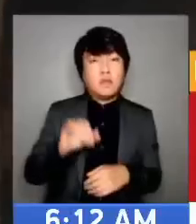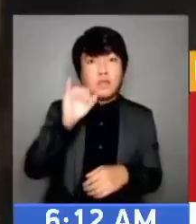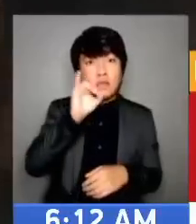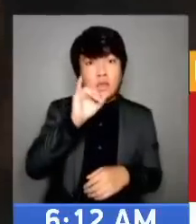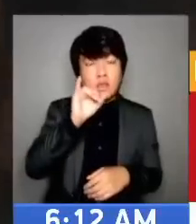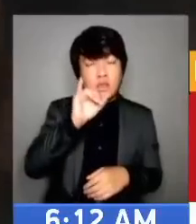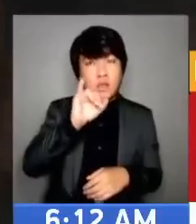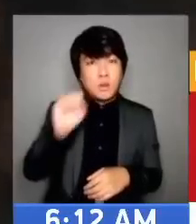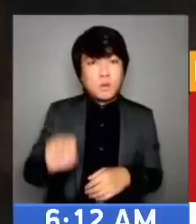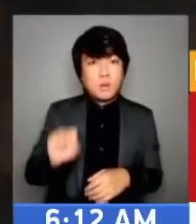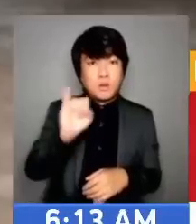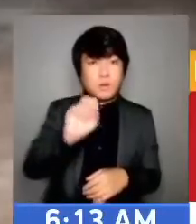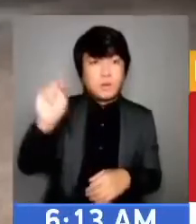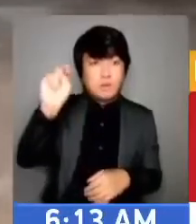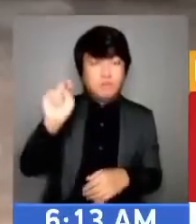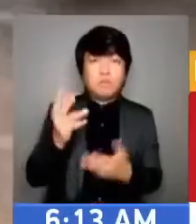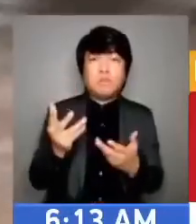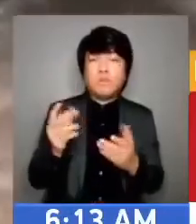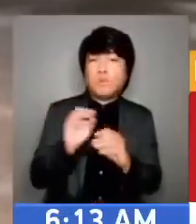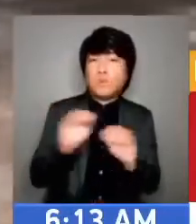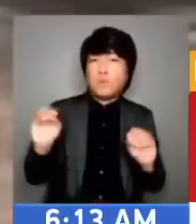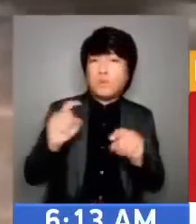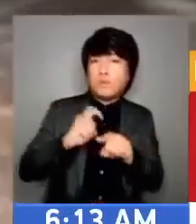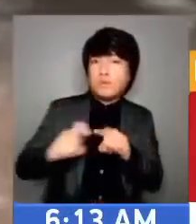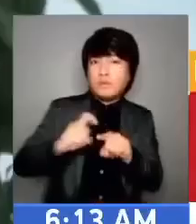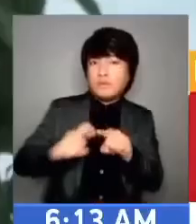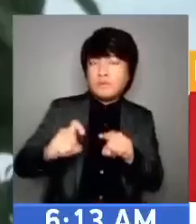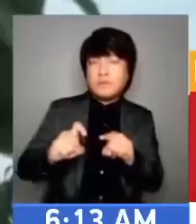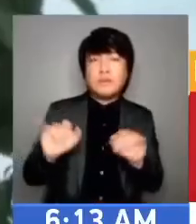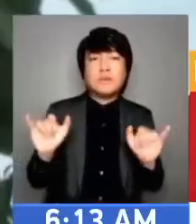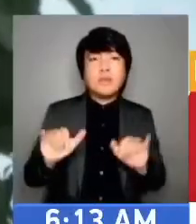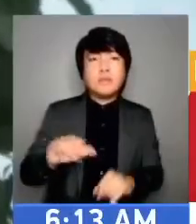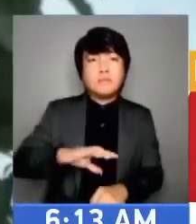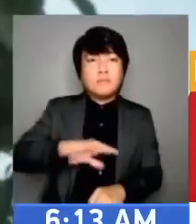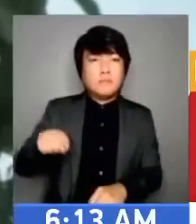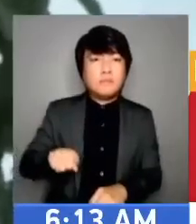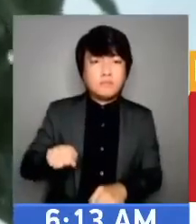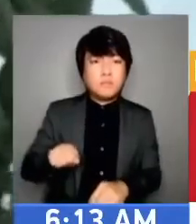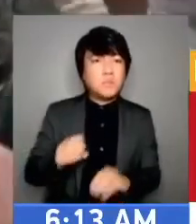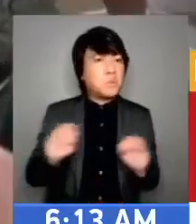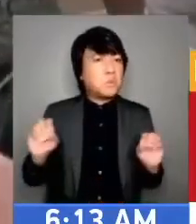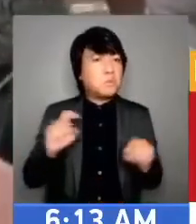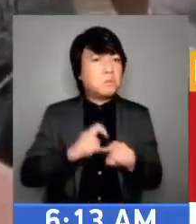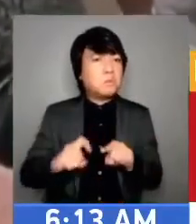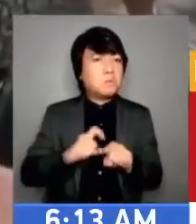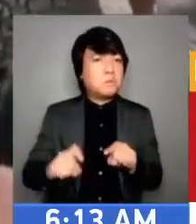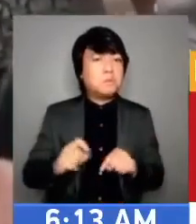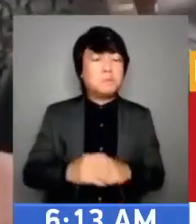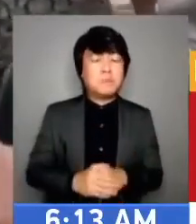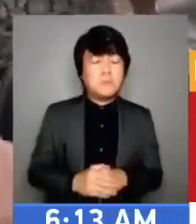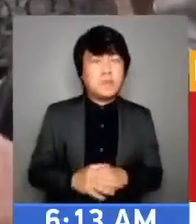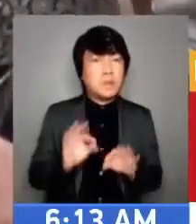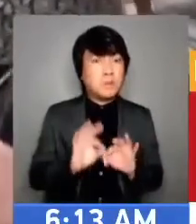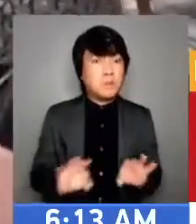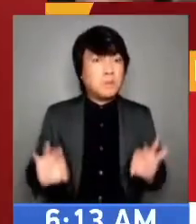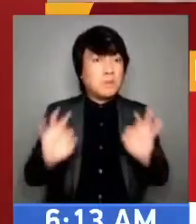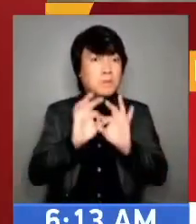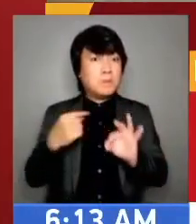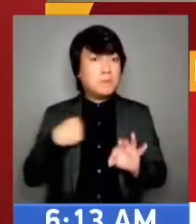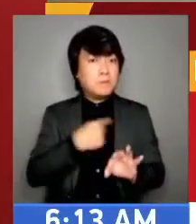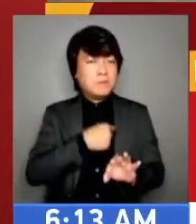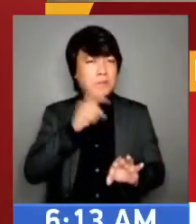walang kuryente. Maging dun po sa Cagayan Valley, walang kuryente. So mahalaga po kasi sa amin na makita natin yung